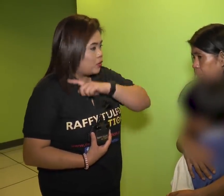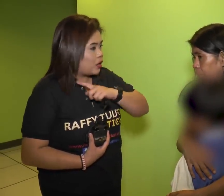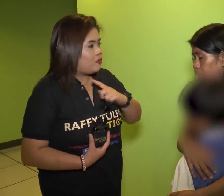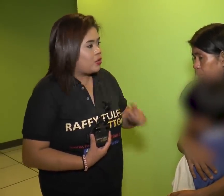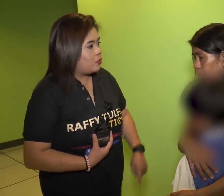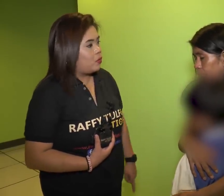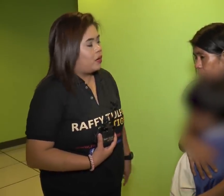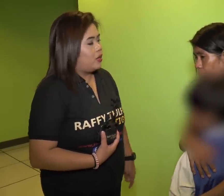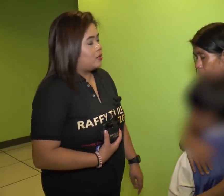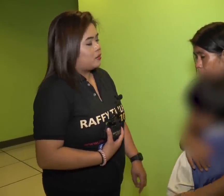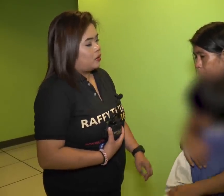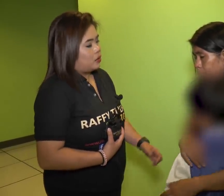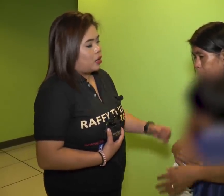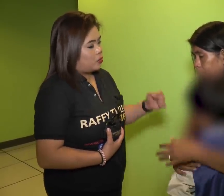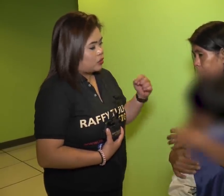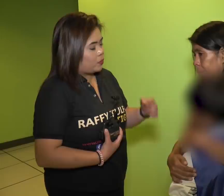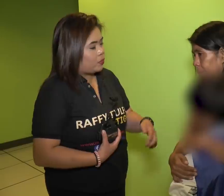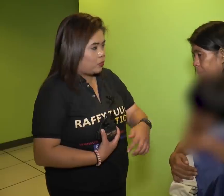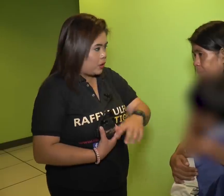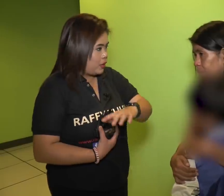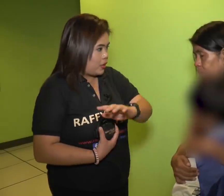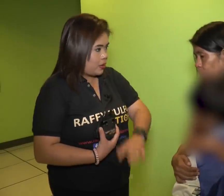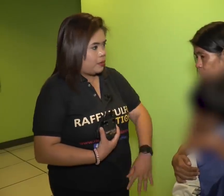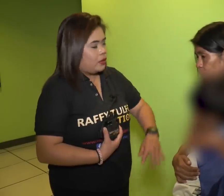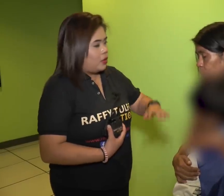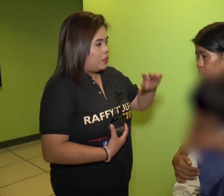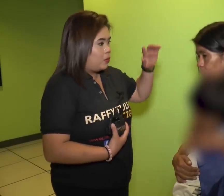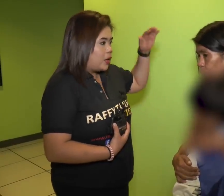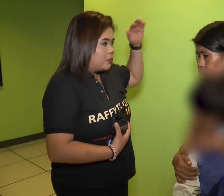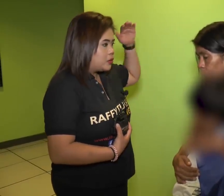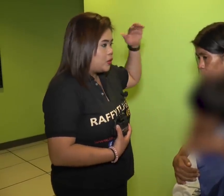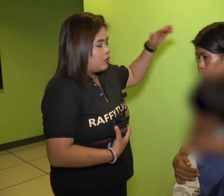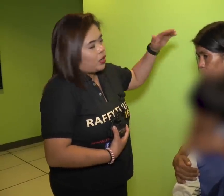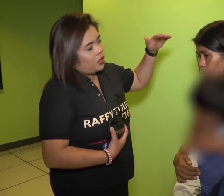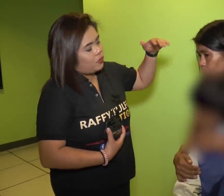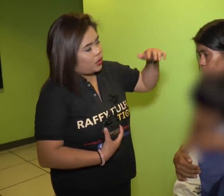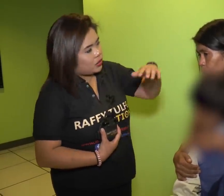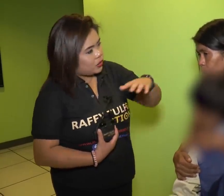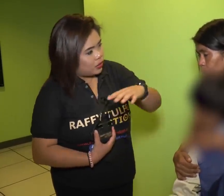si Idol Raffy na po ang bahala sa kanya. Kakausapin po namin lahat. Magmula po